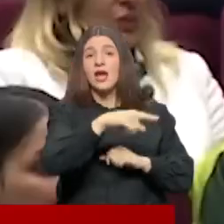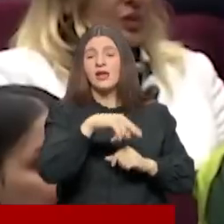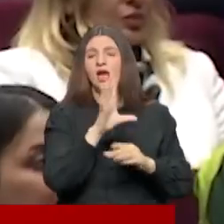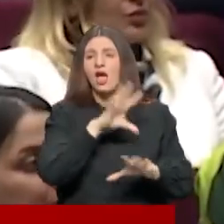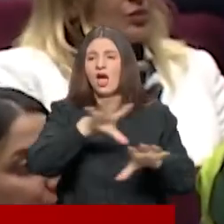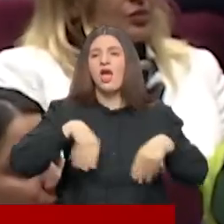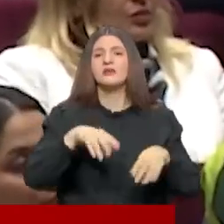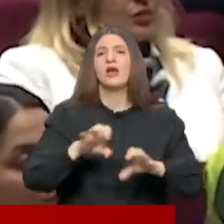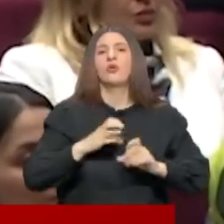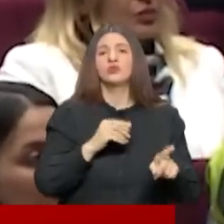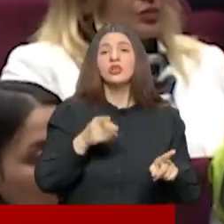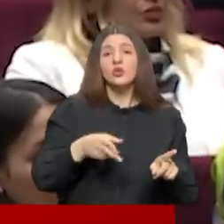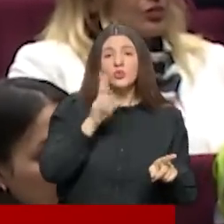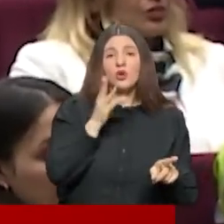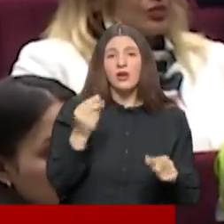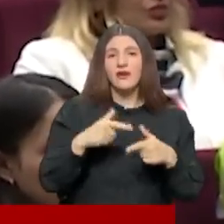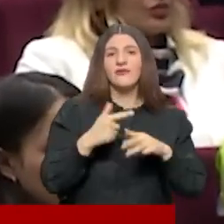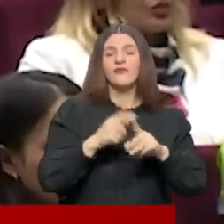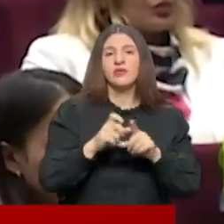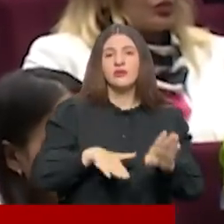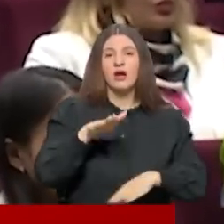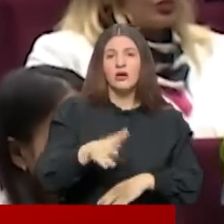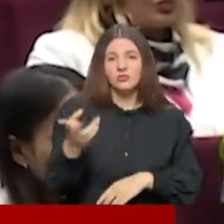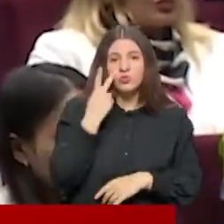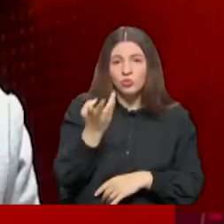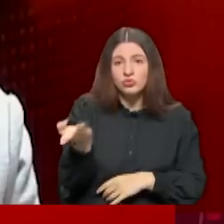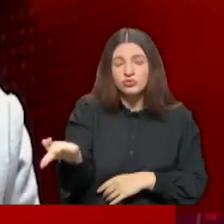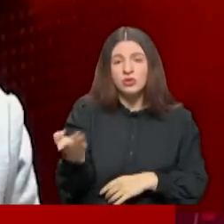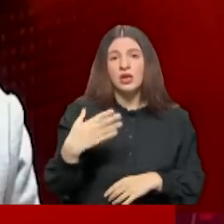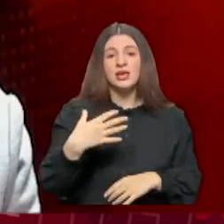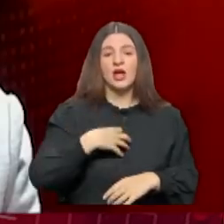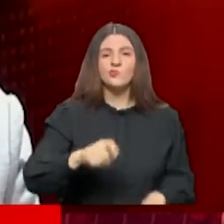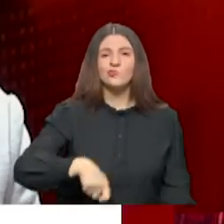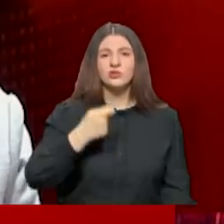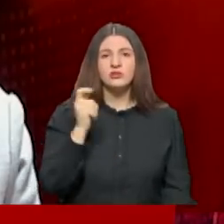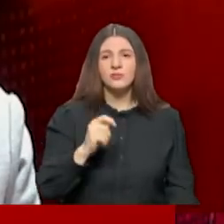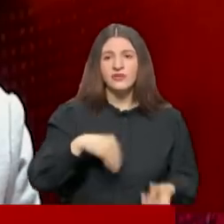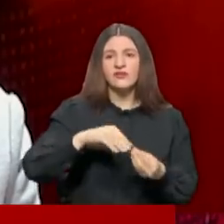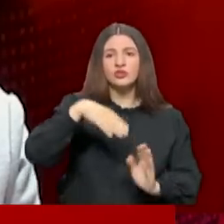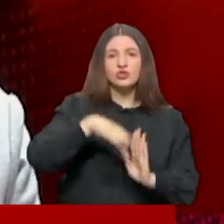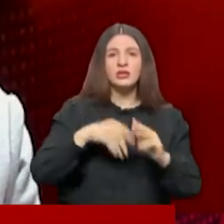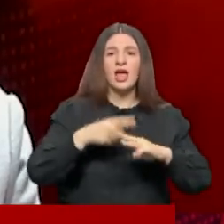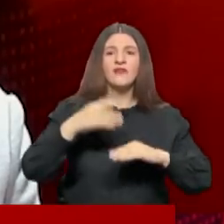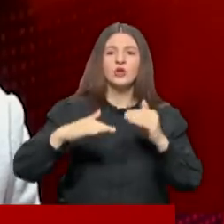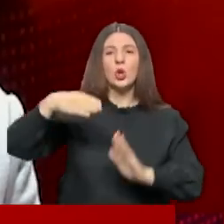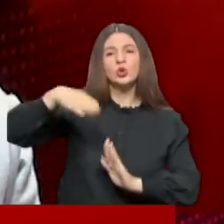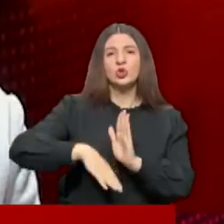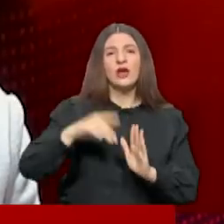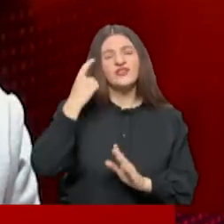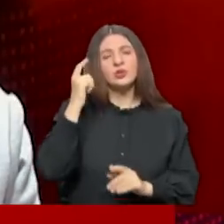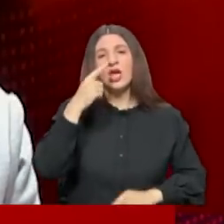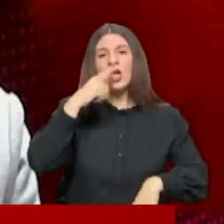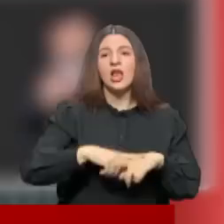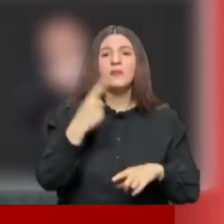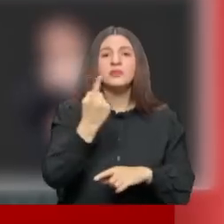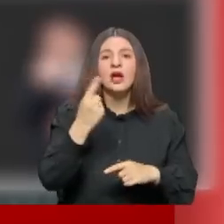herkes etkilendi. İşte son olarak Fed'in attığı adımı gördünüz. Kendi uydurdukları faiz düşerse enflasyon da düşer tezine inanan bir